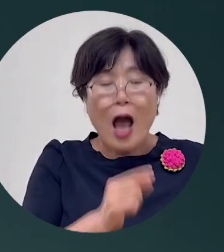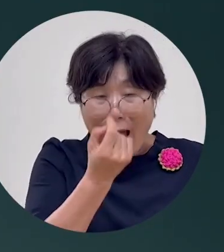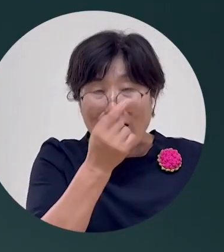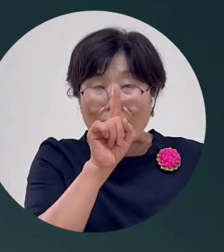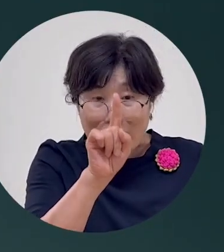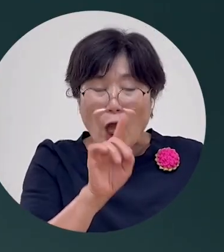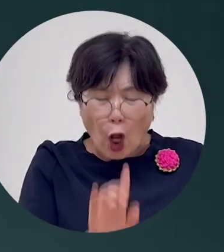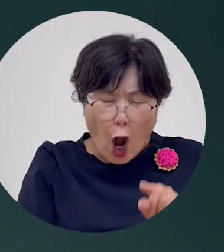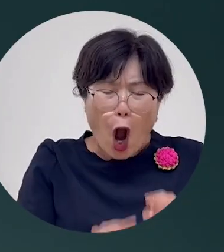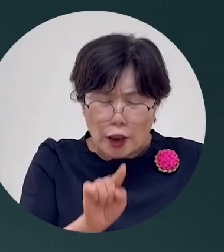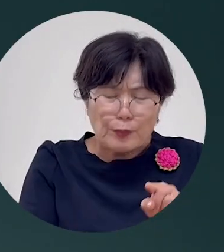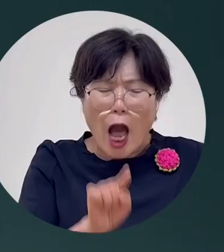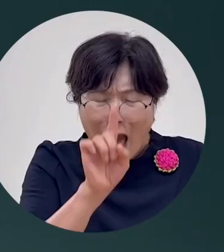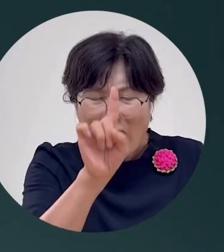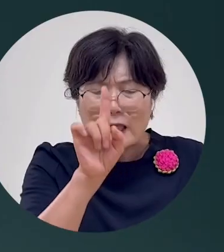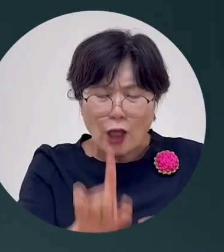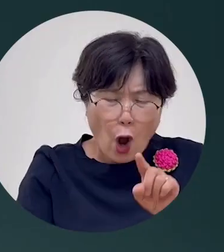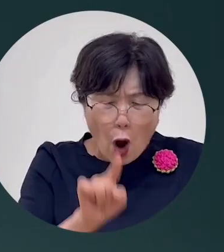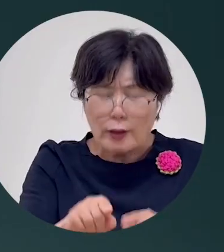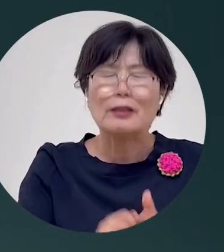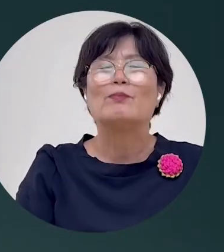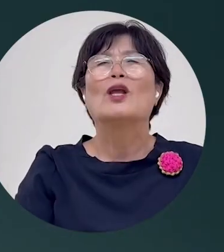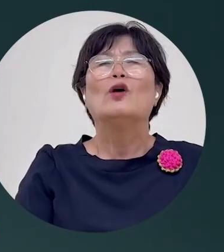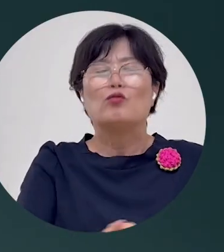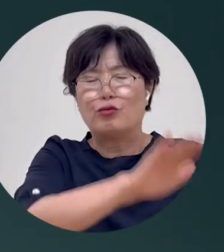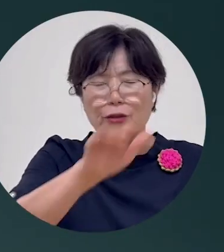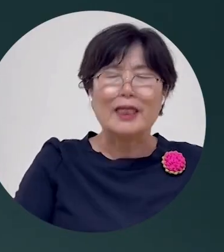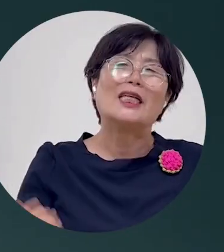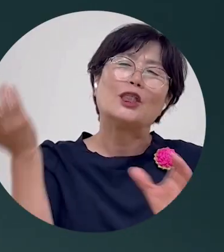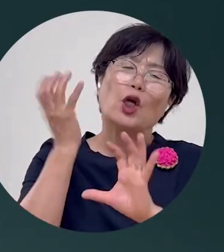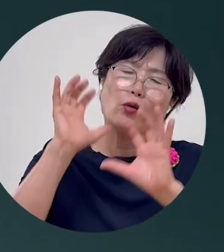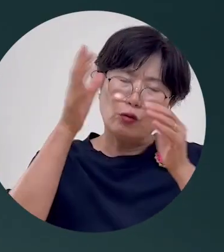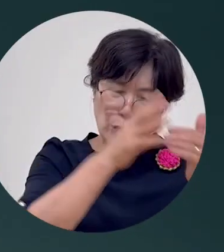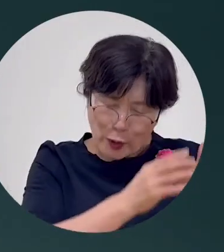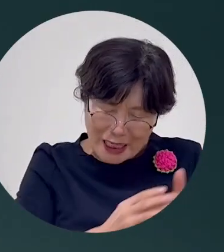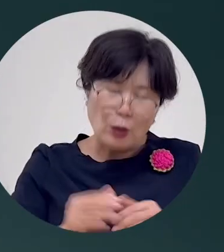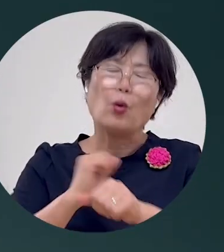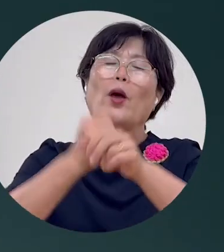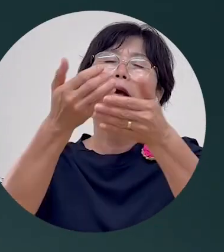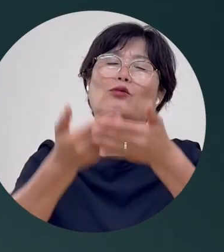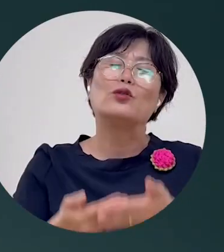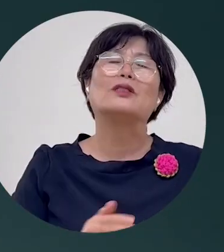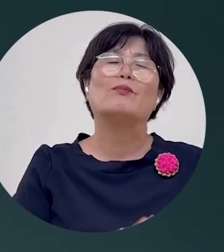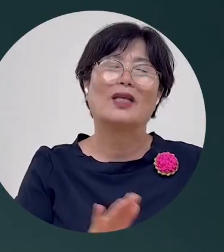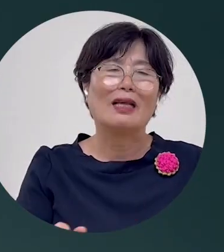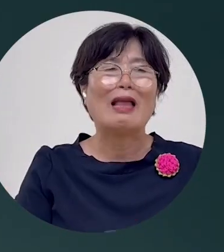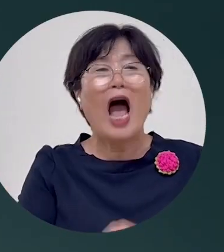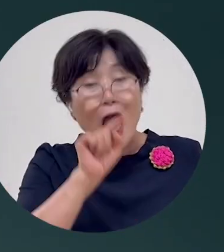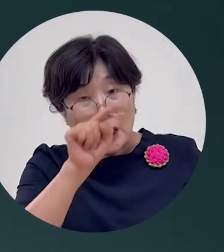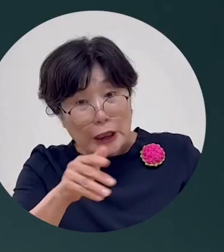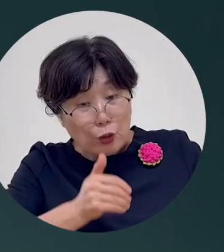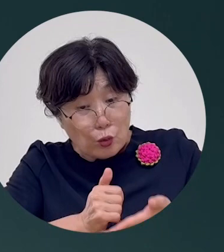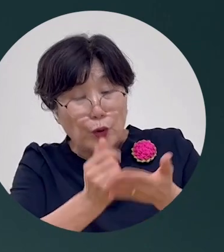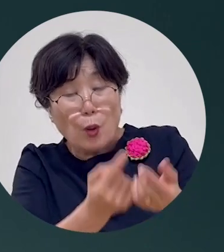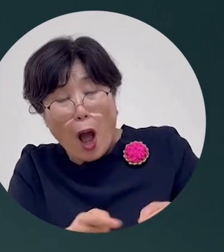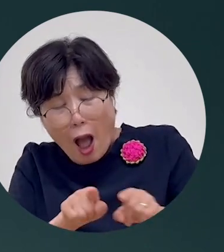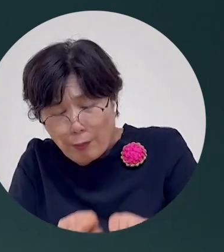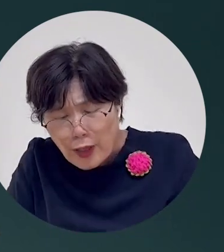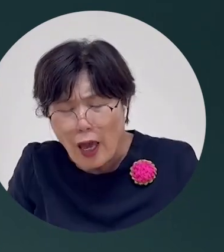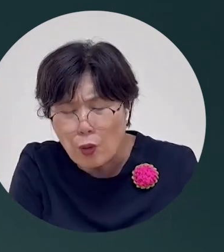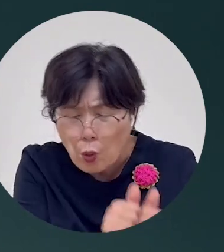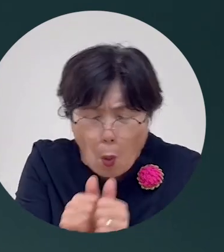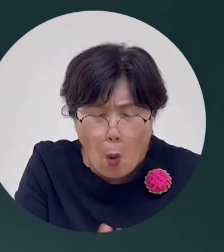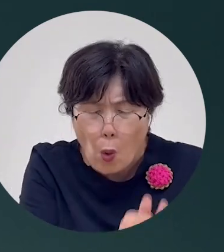걸음 우리를 천국으로 우리 주님이 인도해 주십니다. 그 주님과 동행하셔야지.